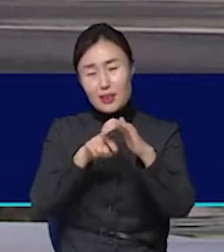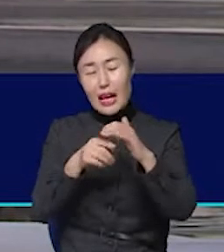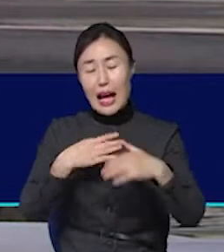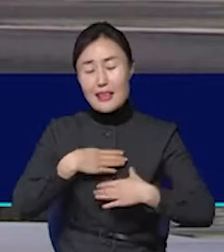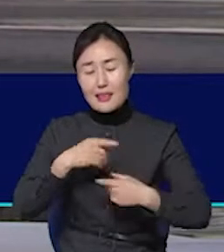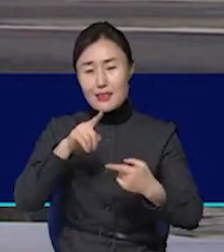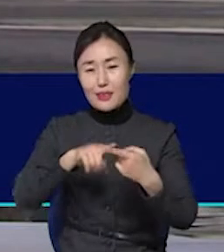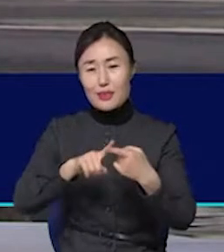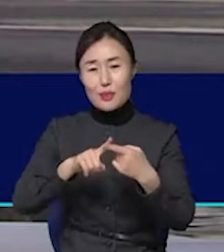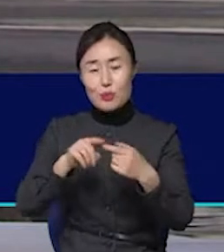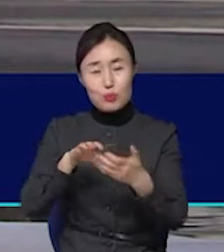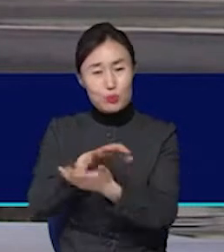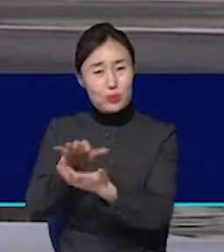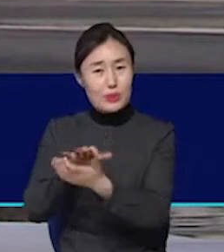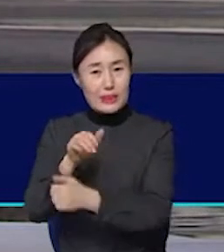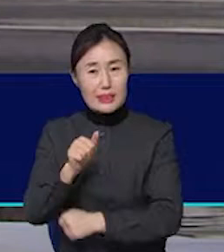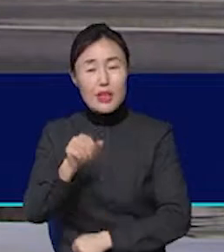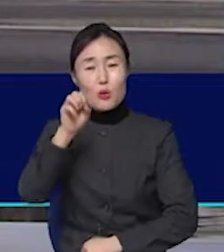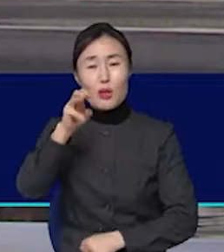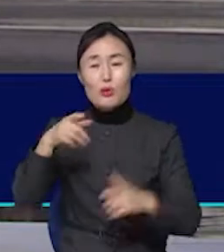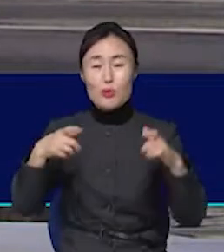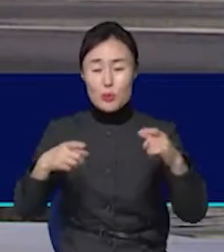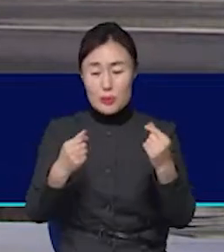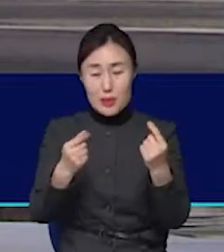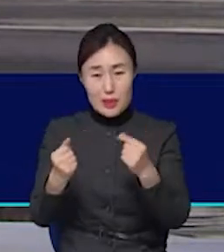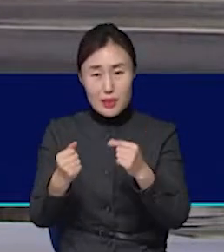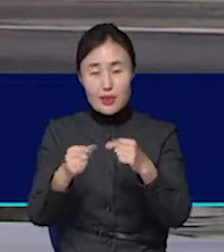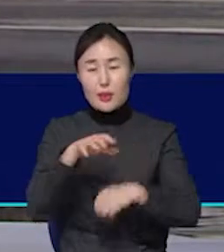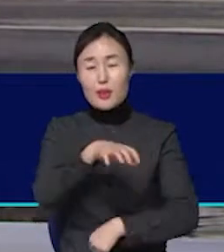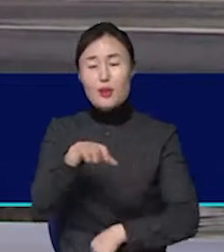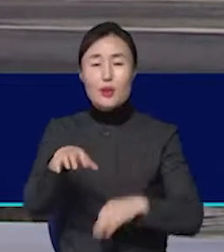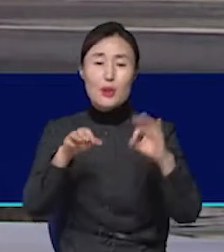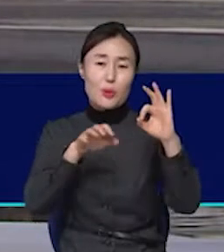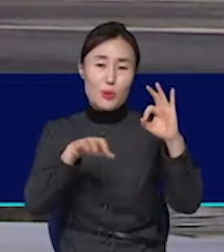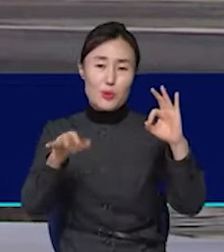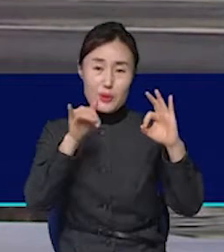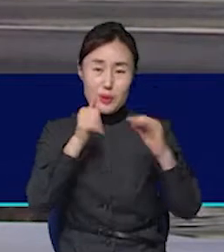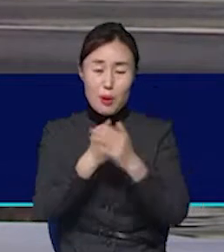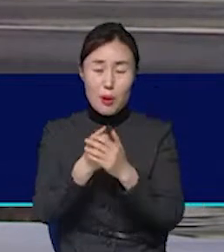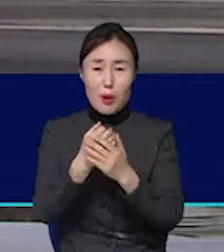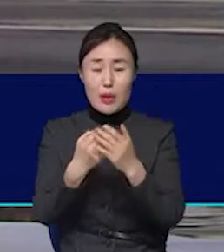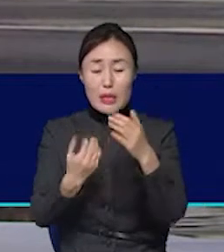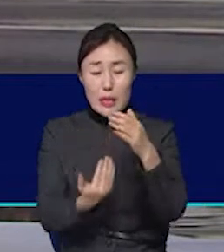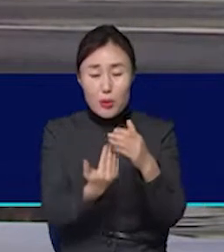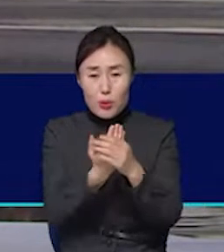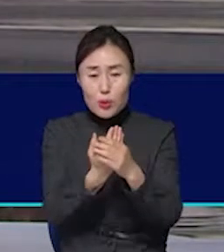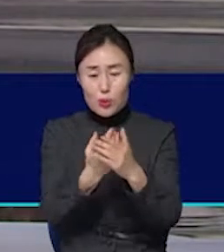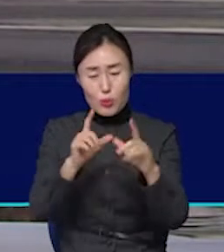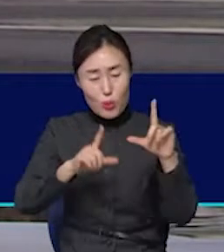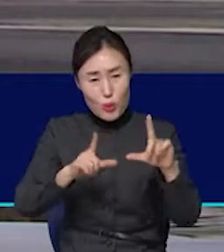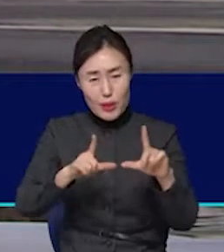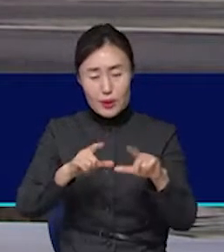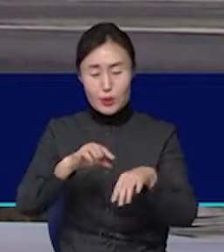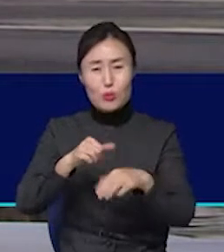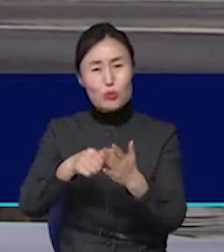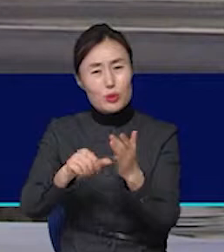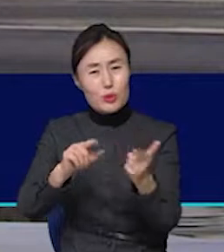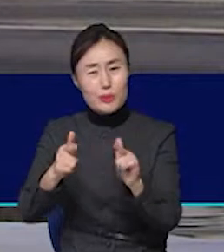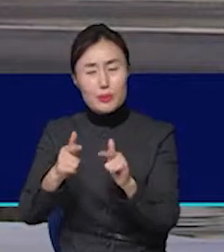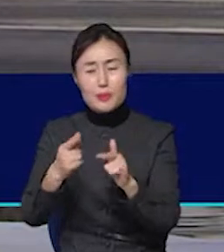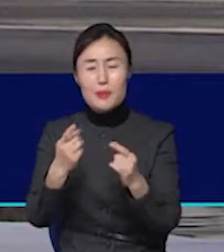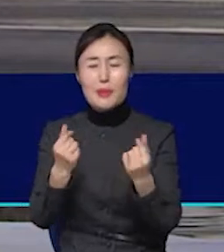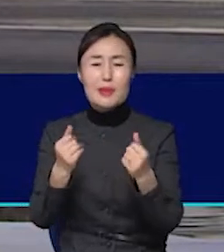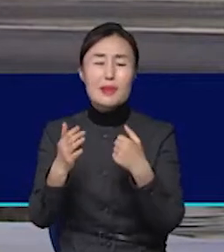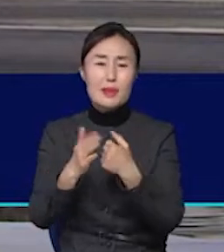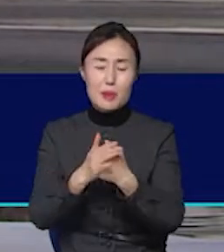특히 광주에는 10곳의 방음터널이 설치돼 있는데 이번에 사고가 발생한 방음터널과 구조와 소재가 비슷해